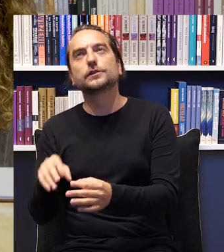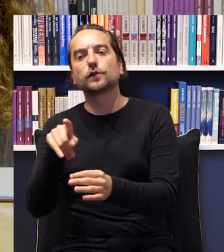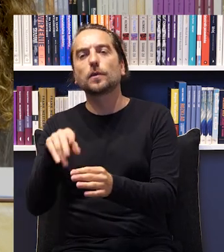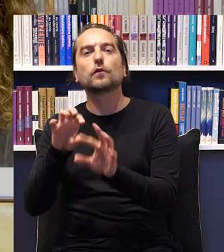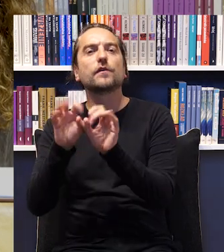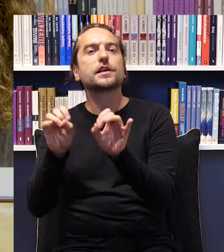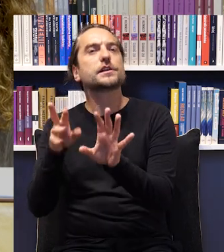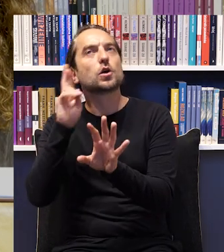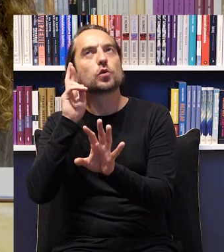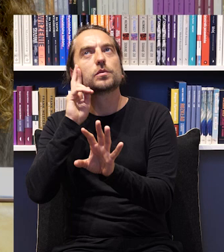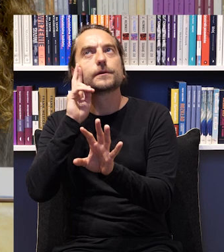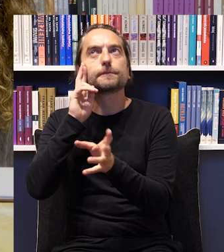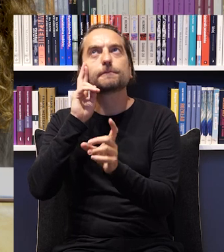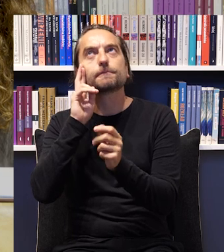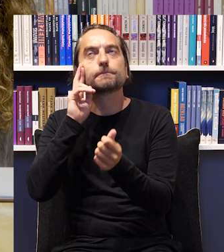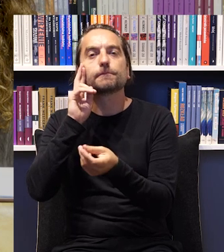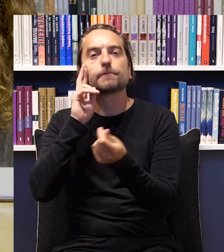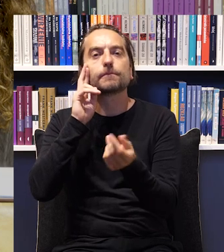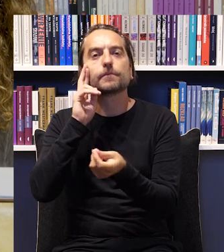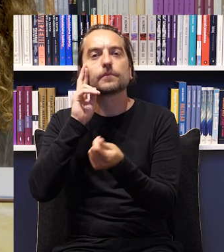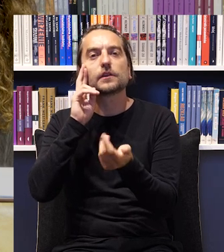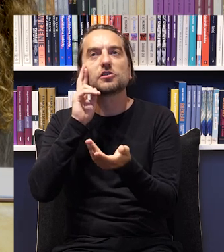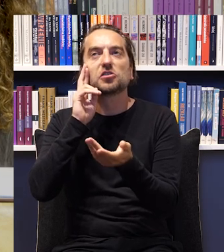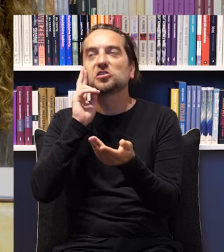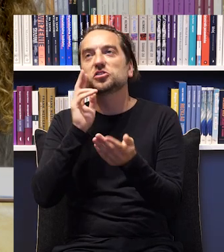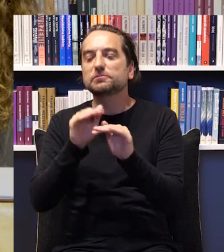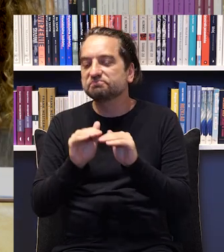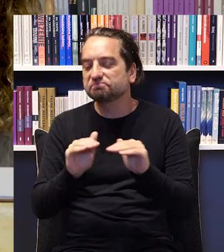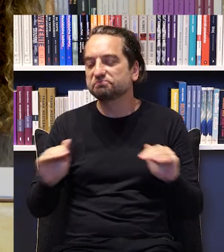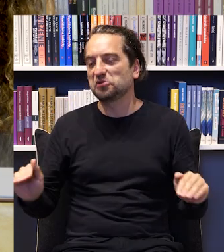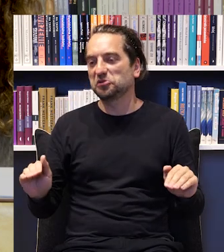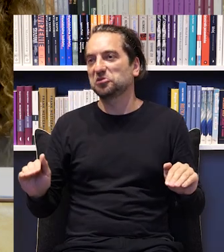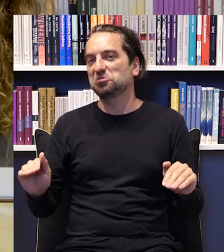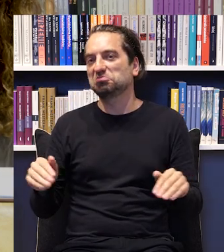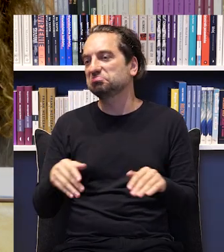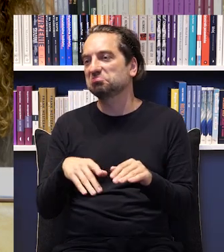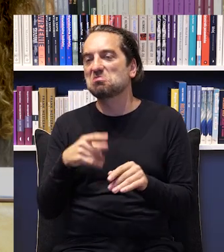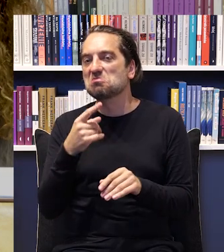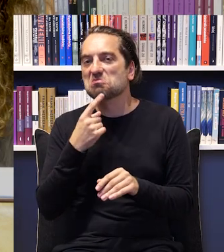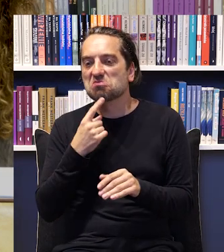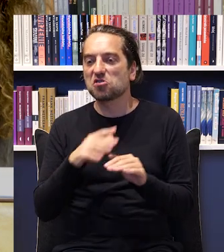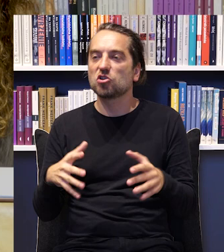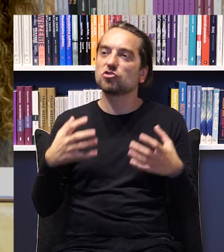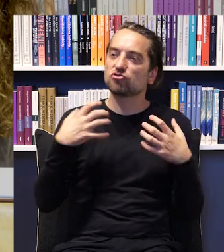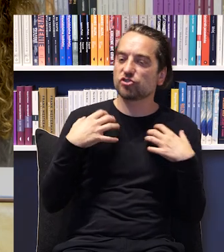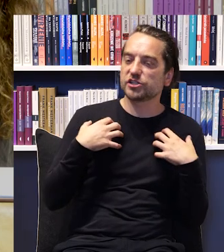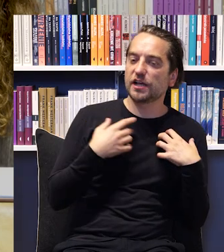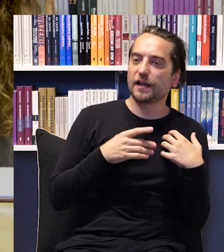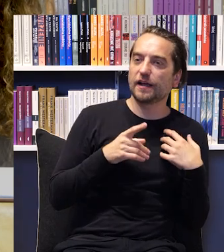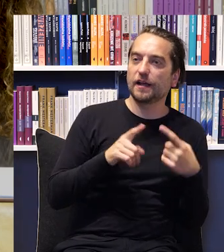rozumianym też jako jakaś taka opcja minimalna. No nie? Jakby jak myślisz o tym życie